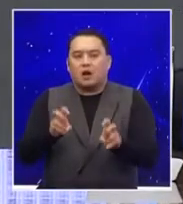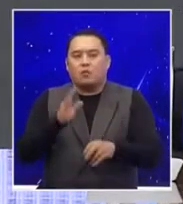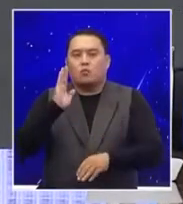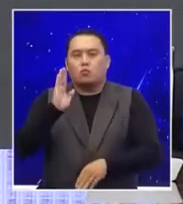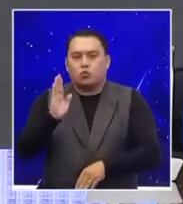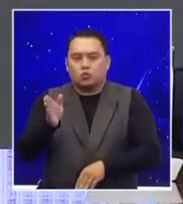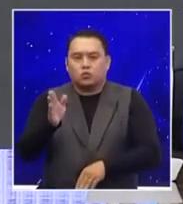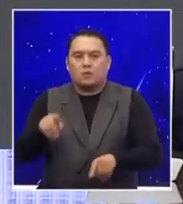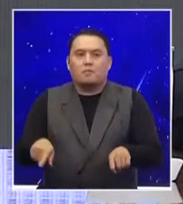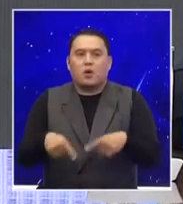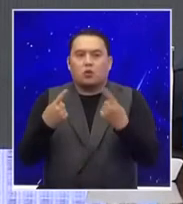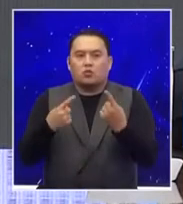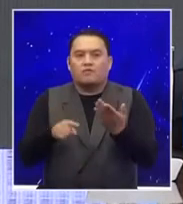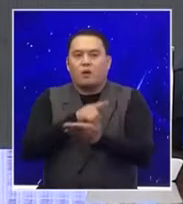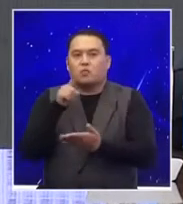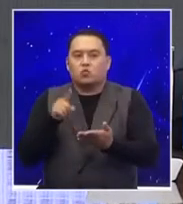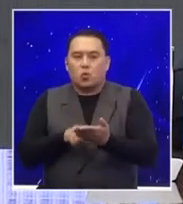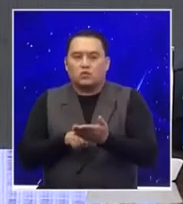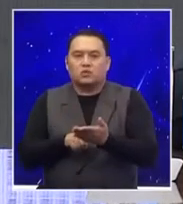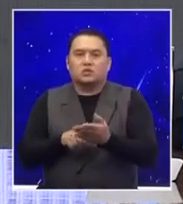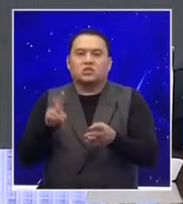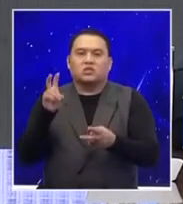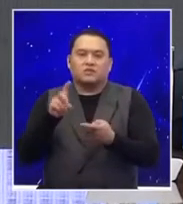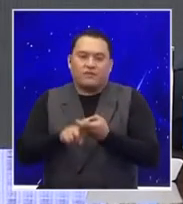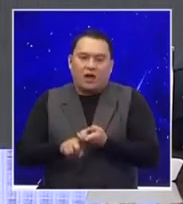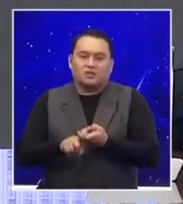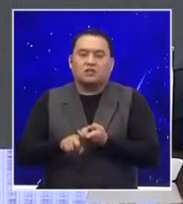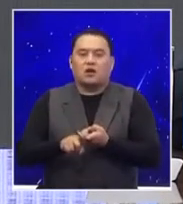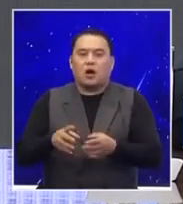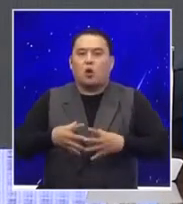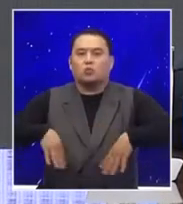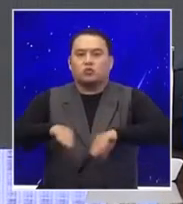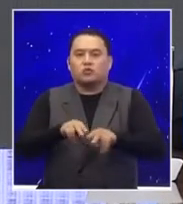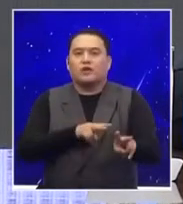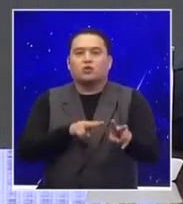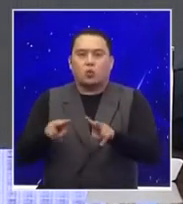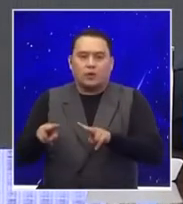дальнейшей модернизации вопроса, связанный с разработкой закона об общественном контроле.